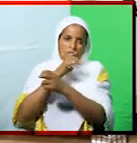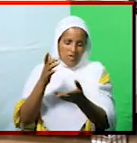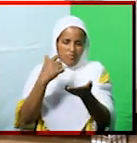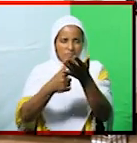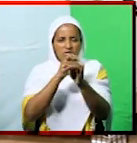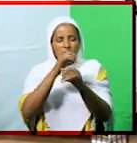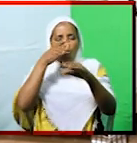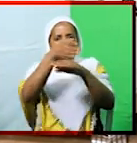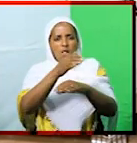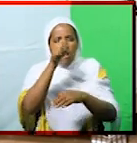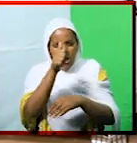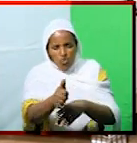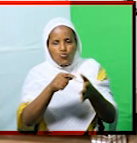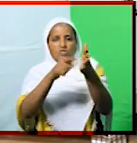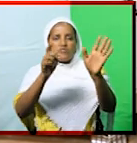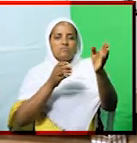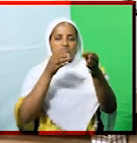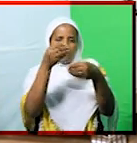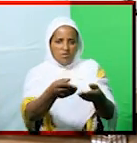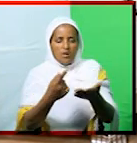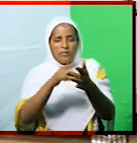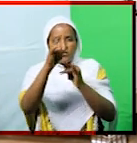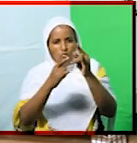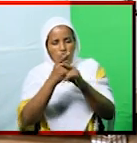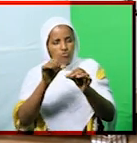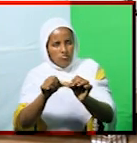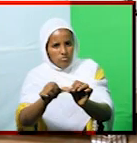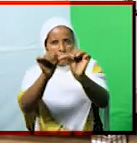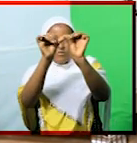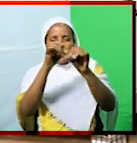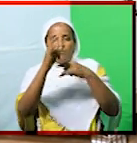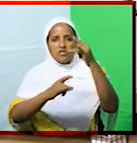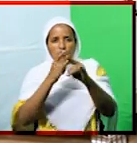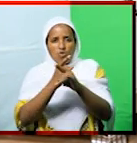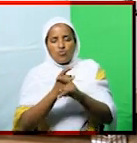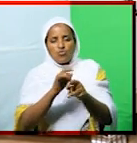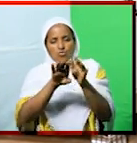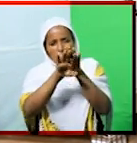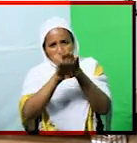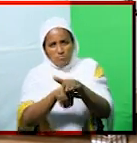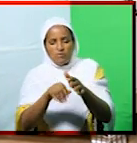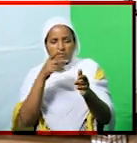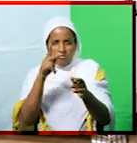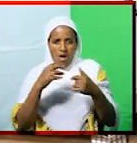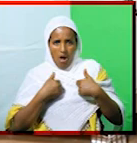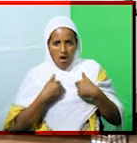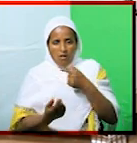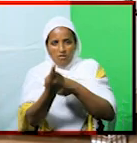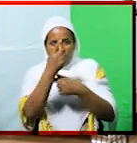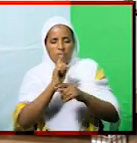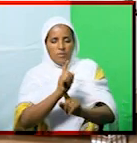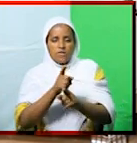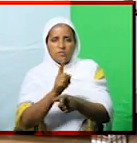ከዚያ በኋላ ደግሞ ራሱን ይገልጥለታል። በየዘመኑ ይሄ ይደረጋልና በየዘመኑ መናፍቃን አሉ፣ በየዘመኑ መልስ አለ። በነቢያትም